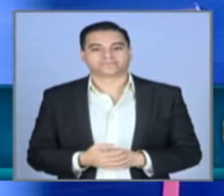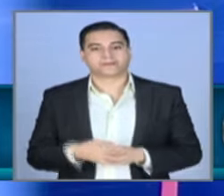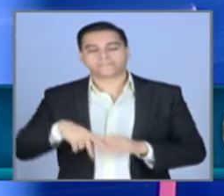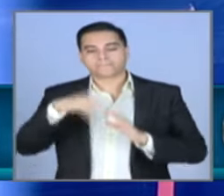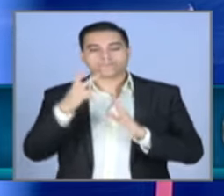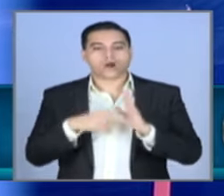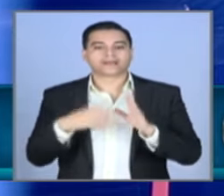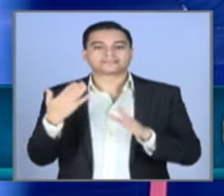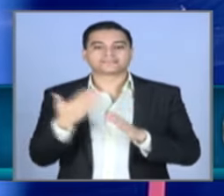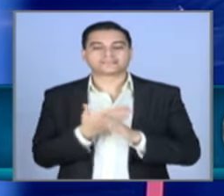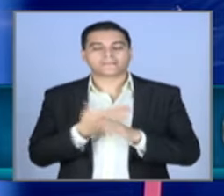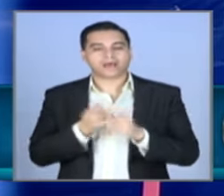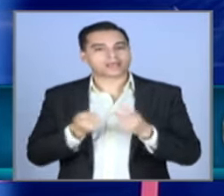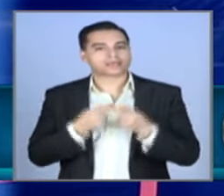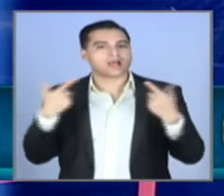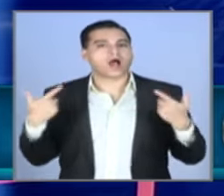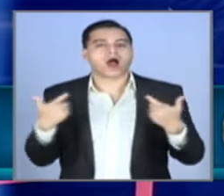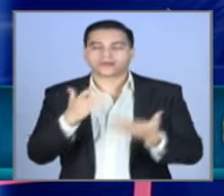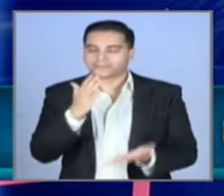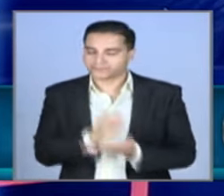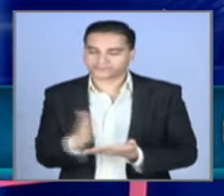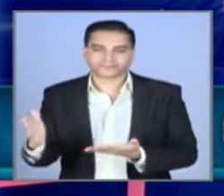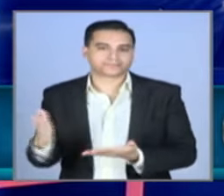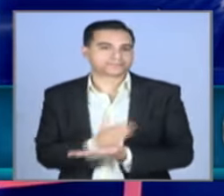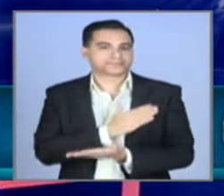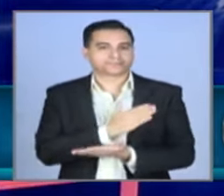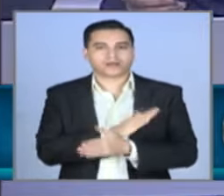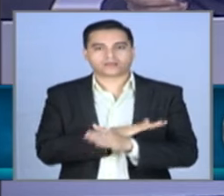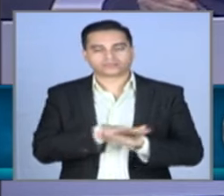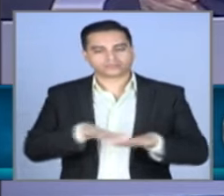معاهدة نصت على إنهاء الحرب